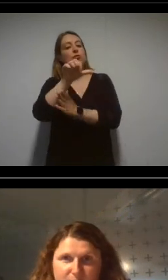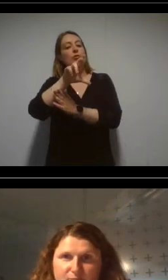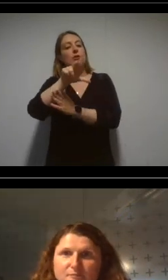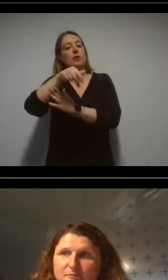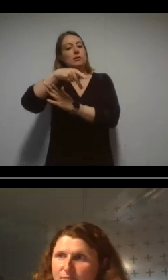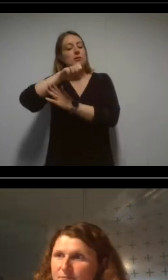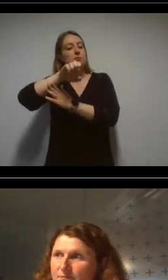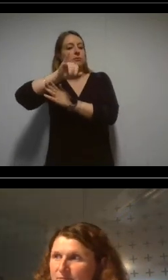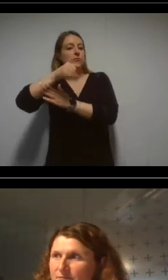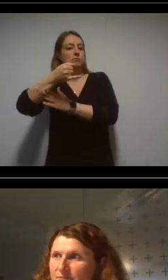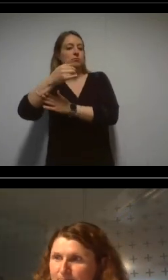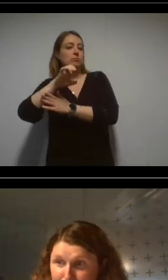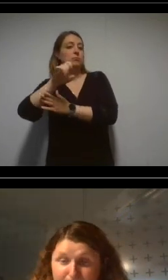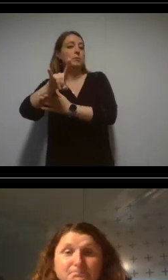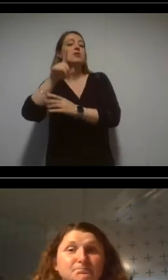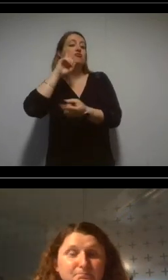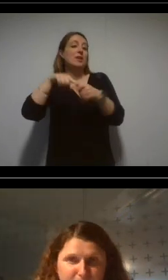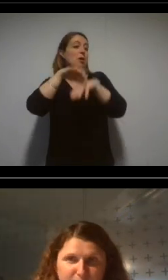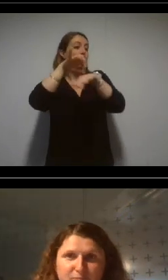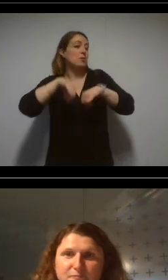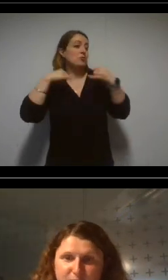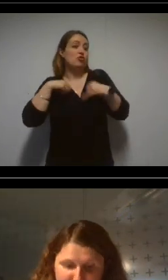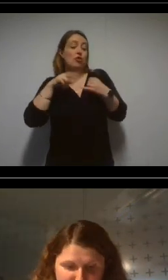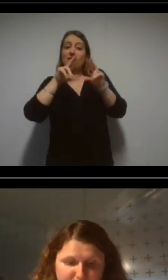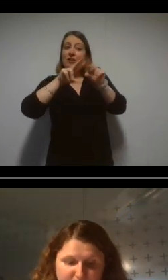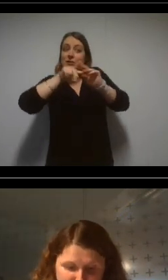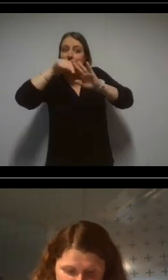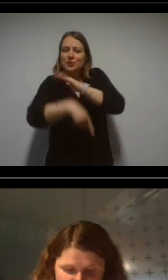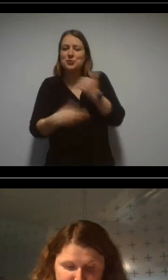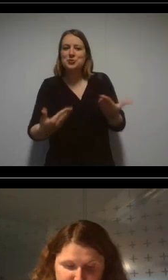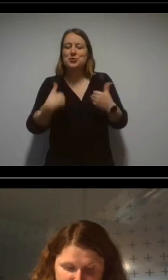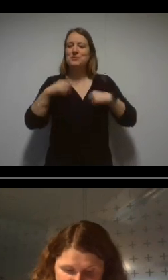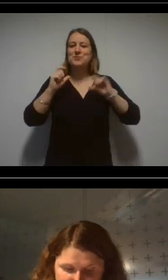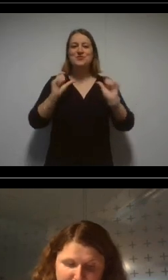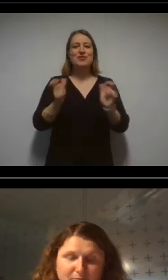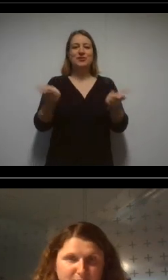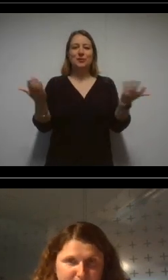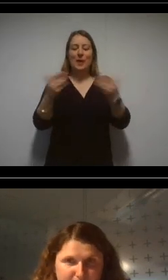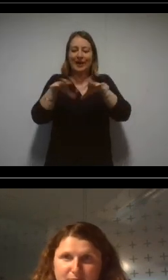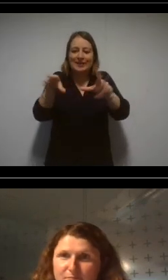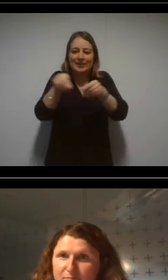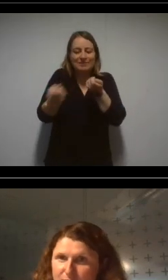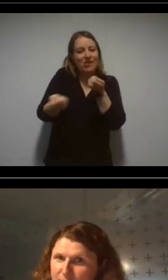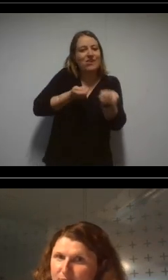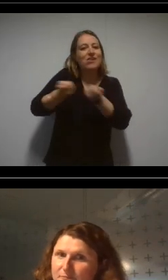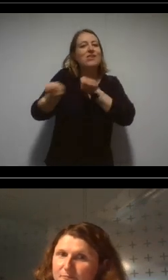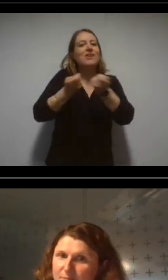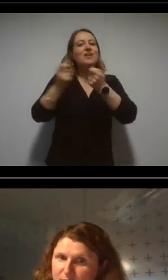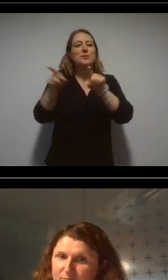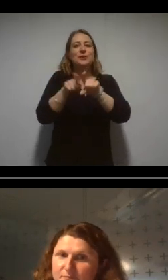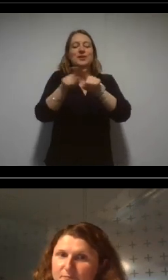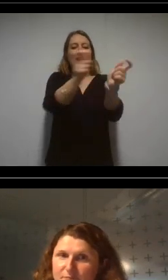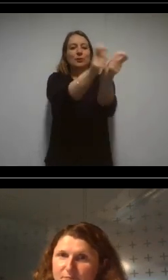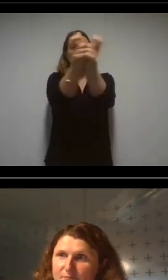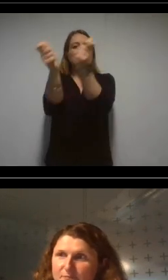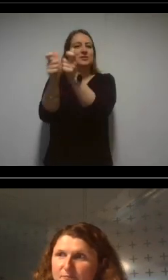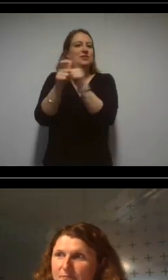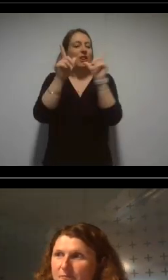jeunes et dont on va parler aujourd'hui. Donc, j'ai la chance de diriger l'équipe et d'animer le réseau d'entreprises engagées à nos côtés.